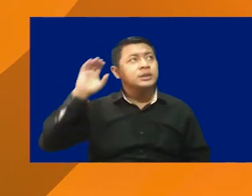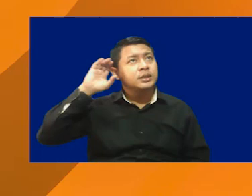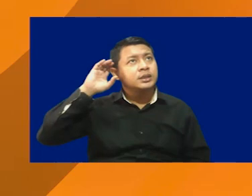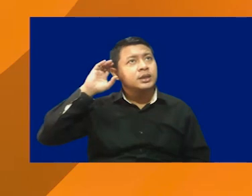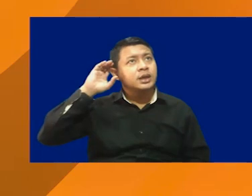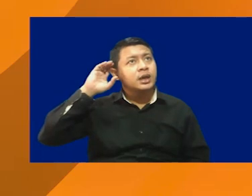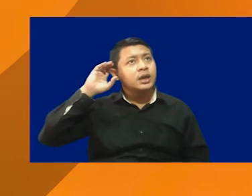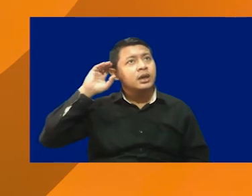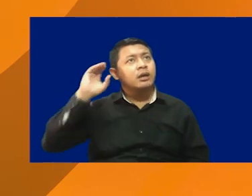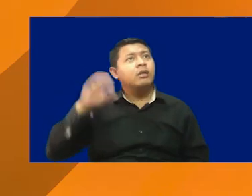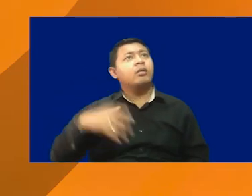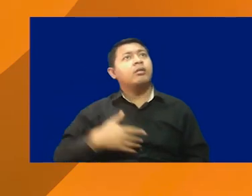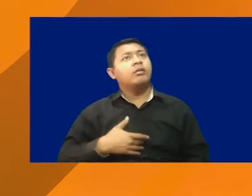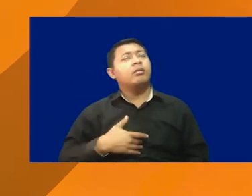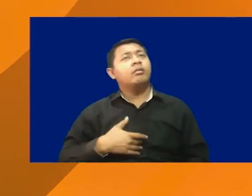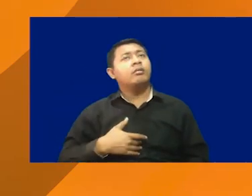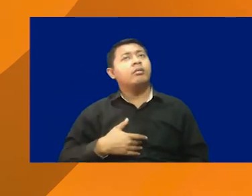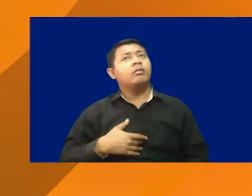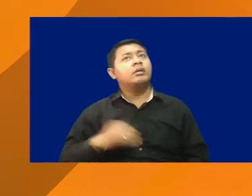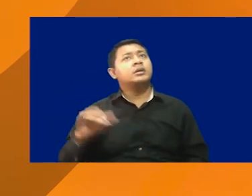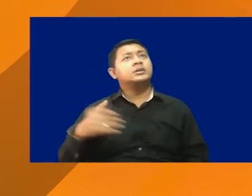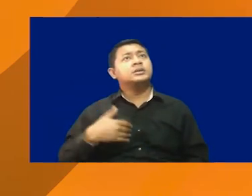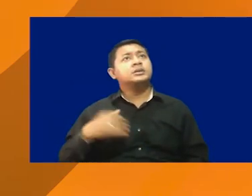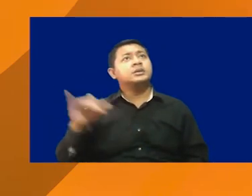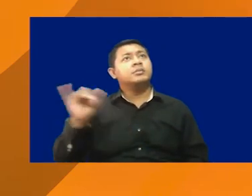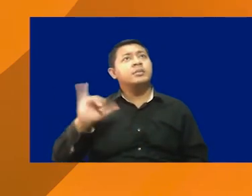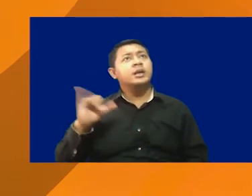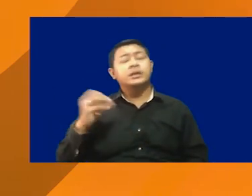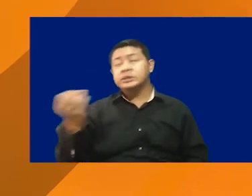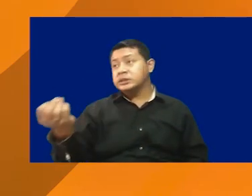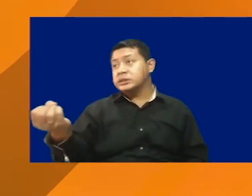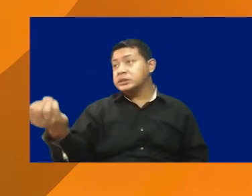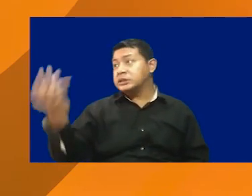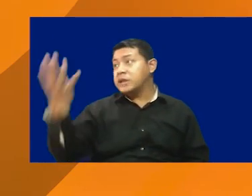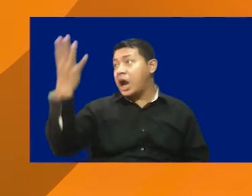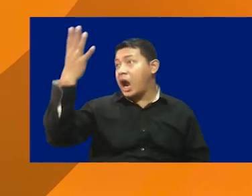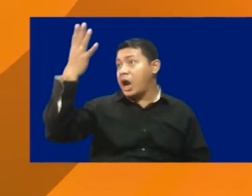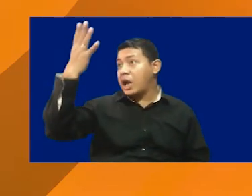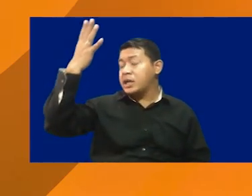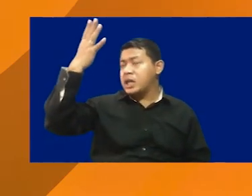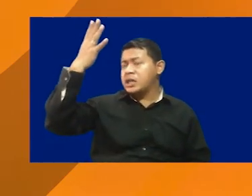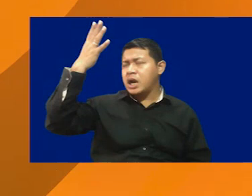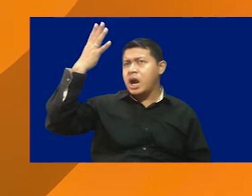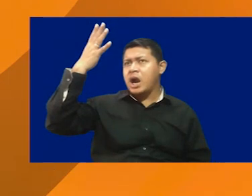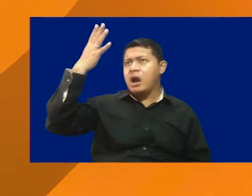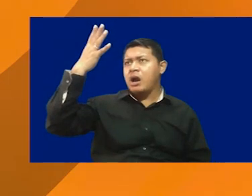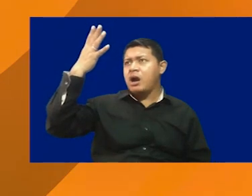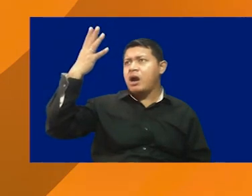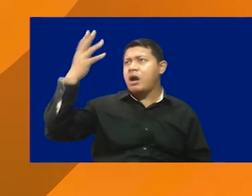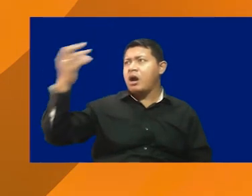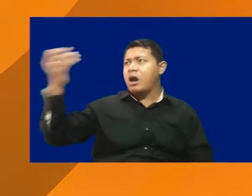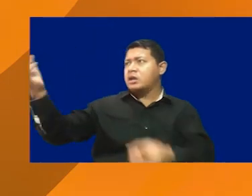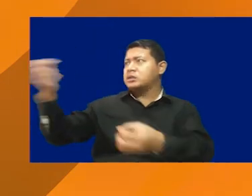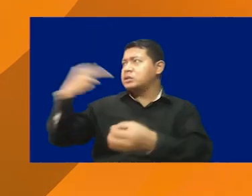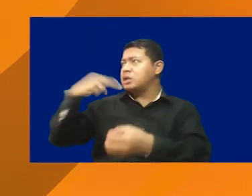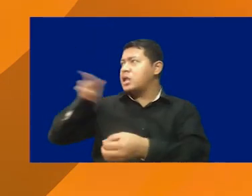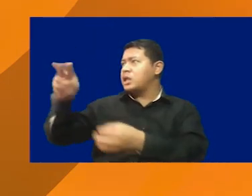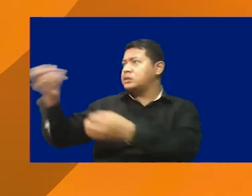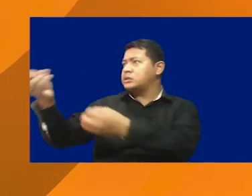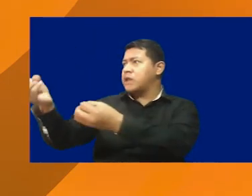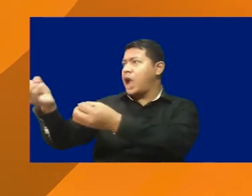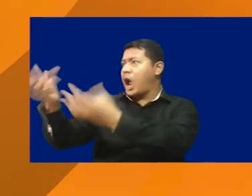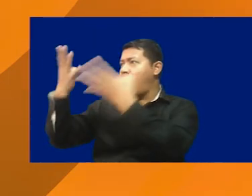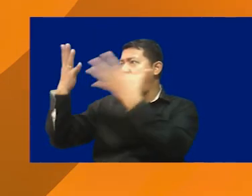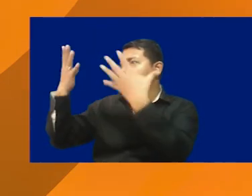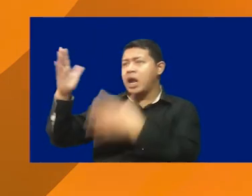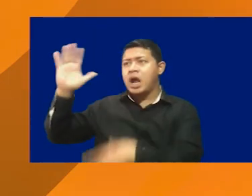ketiga saya dengar, di saat yang sama pula saya melihat cahaya yang begitu terang